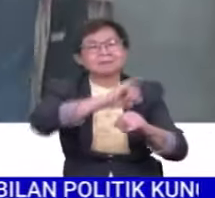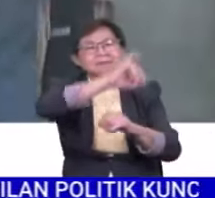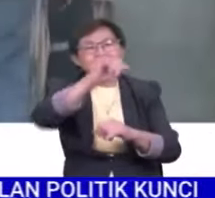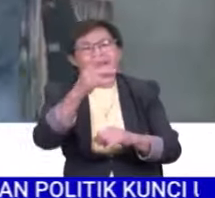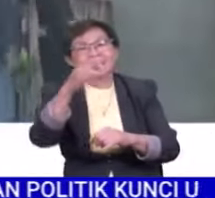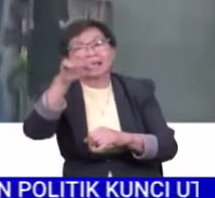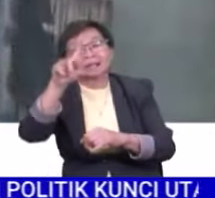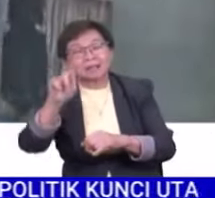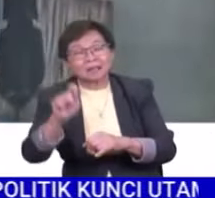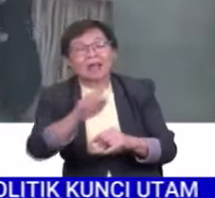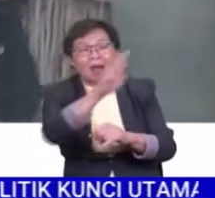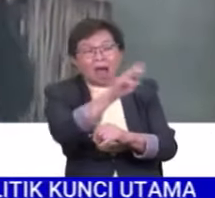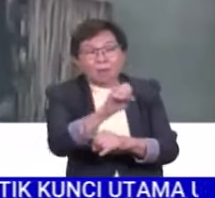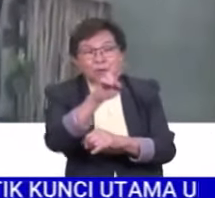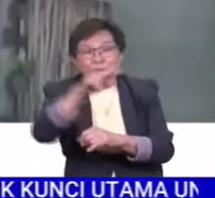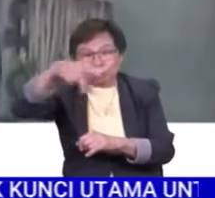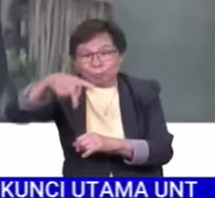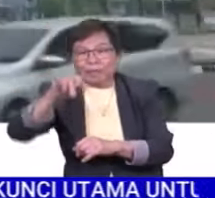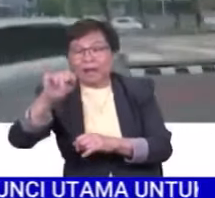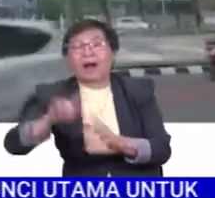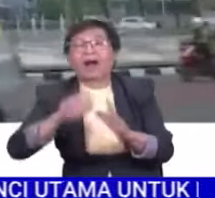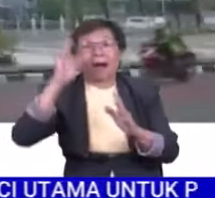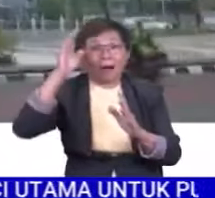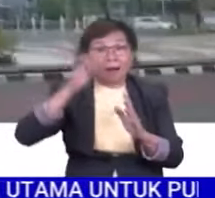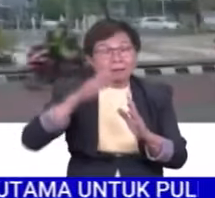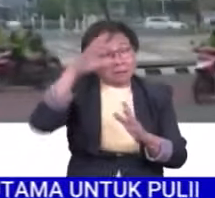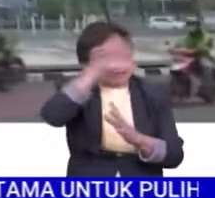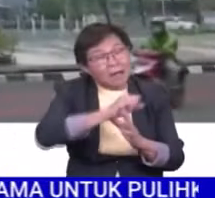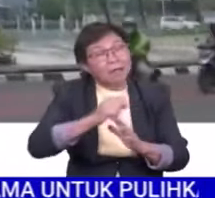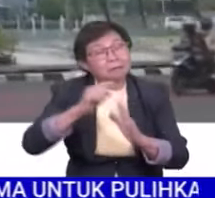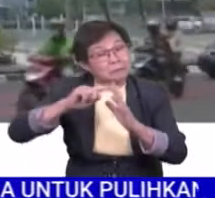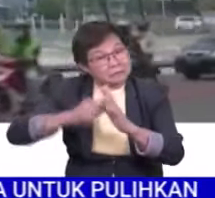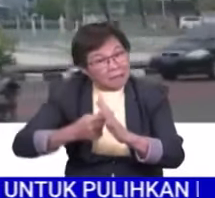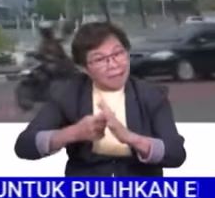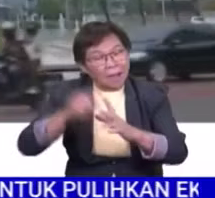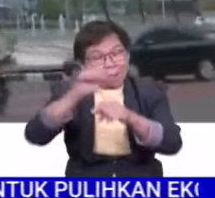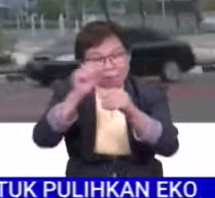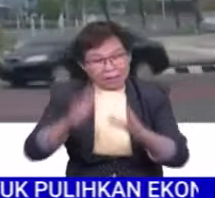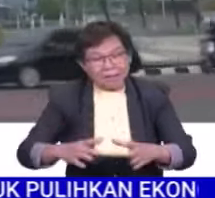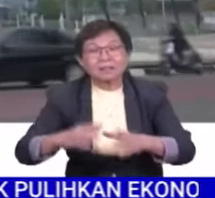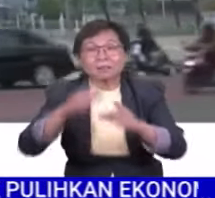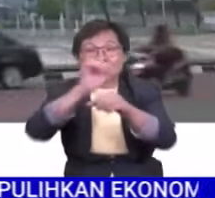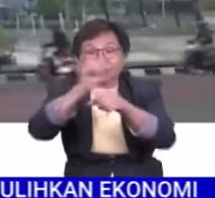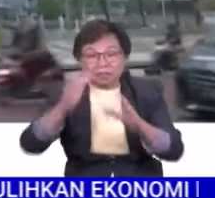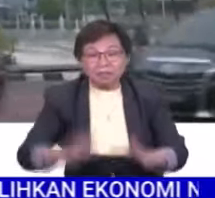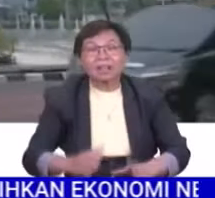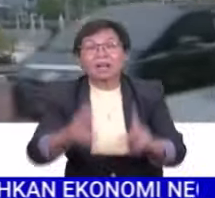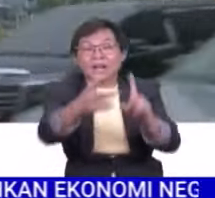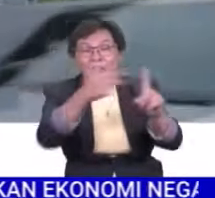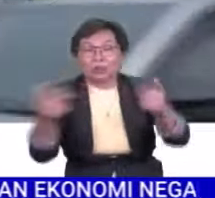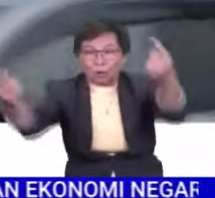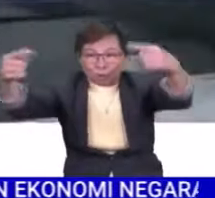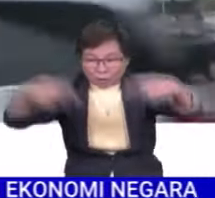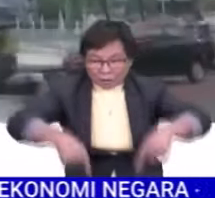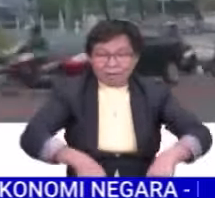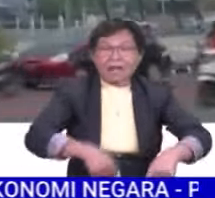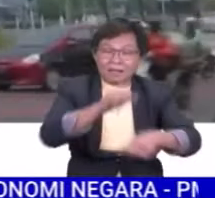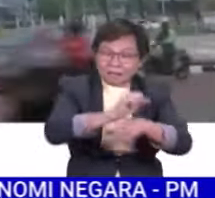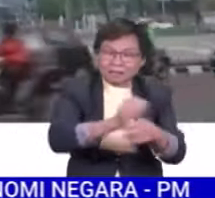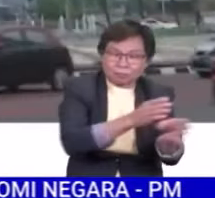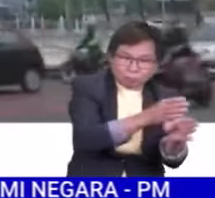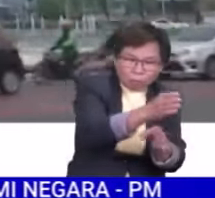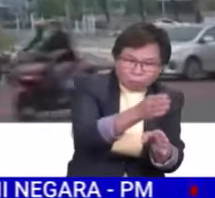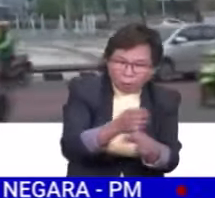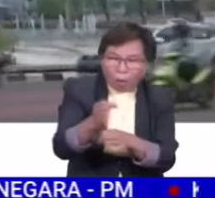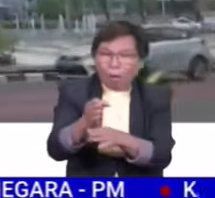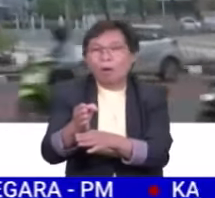MOU-PDI tersebut dijangka akan merintis kepada kemasukan pekerja warga asing dari Indonesia ke dalam sektor yang dibenarkan pengajian